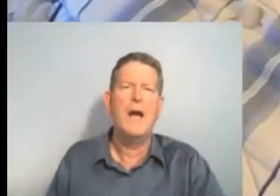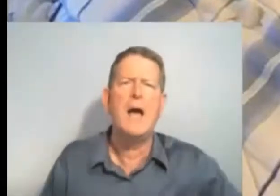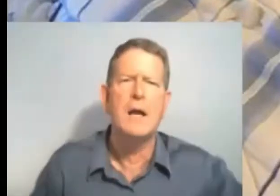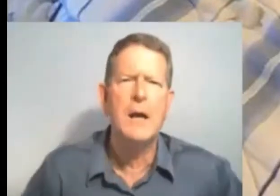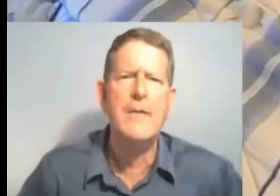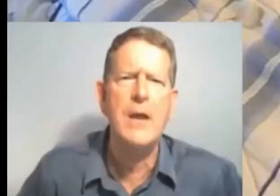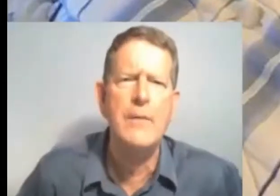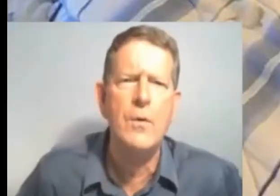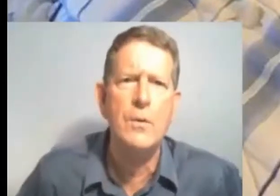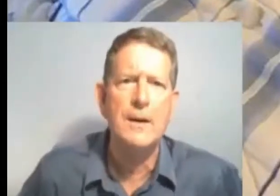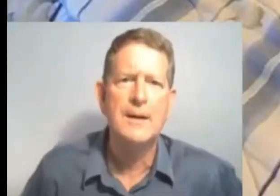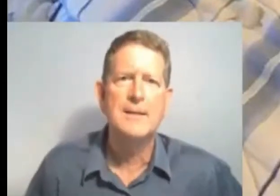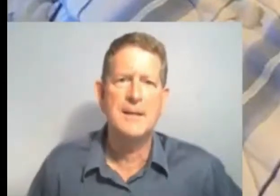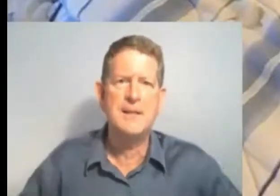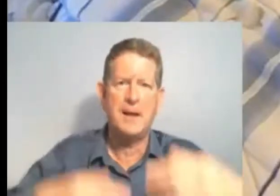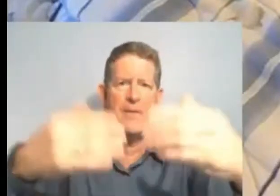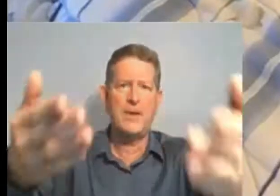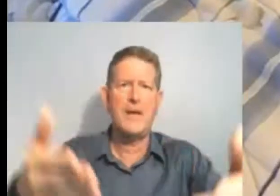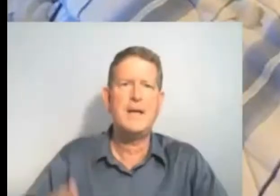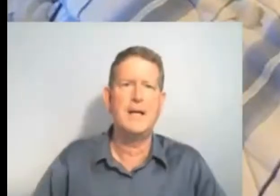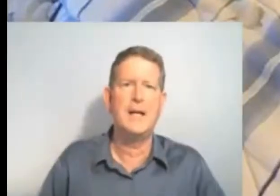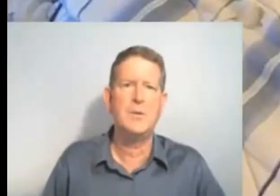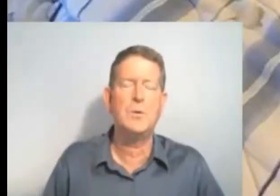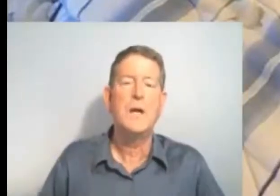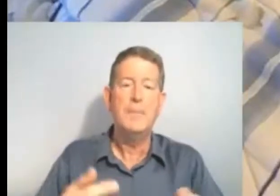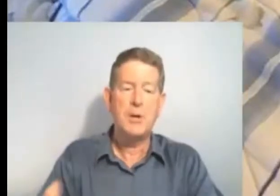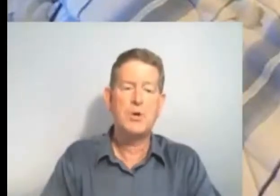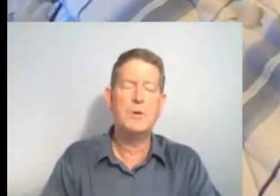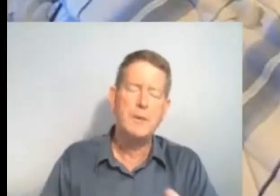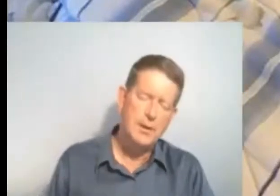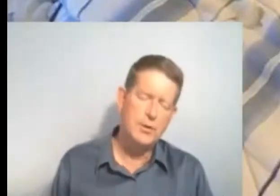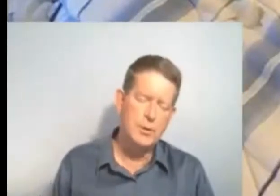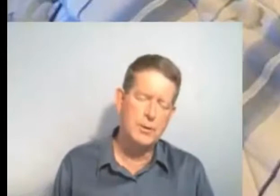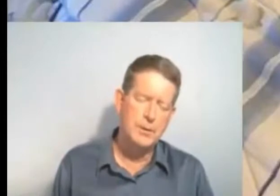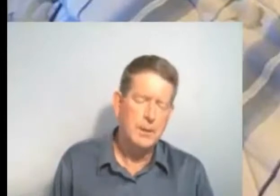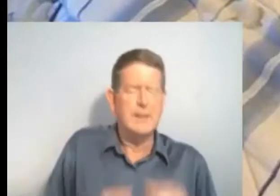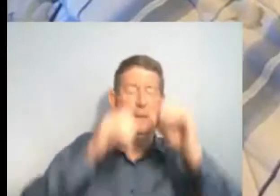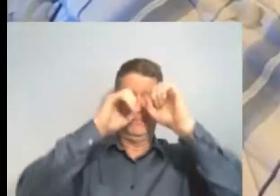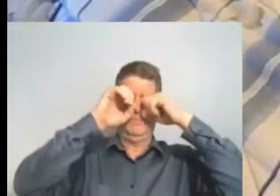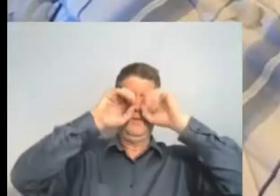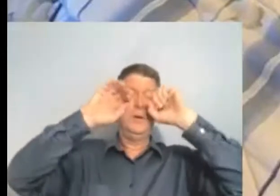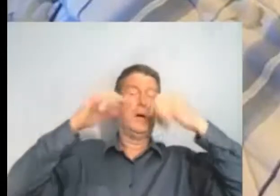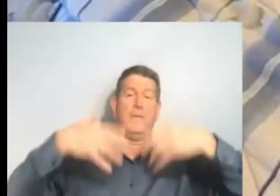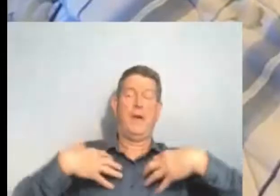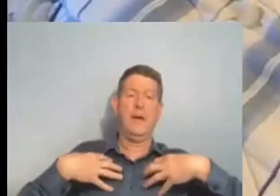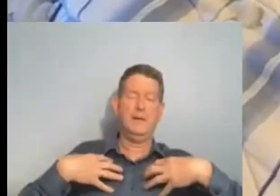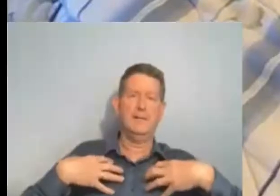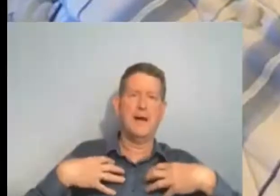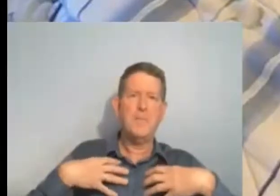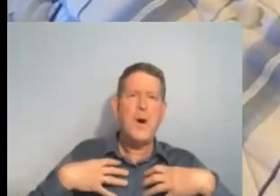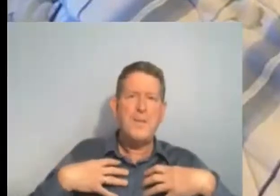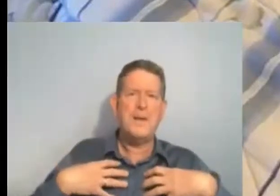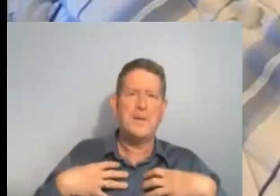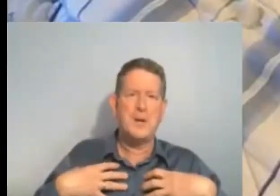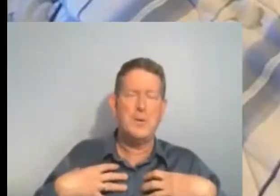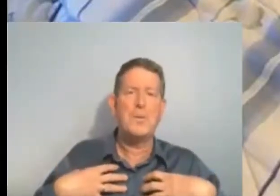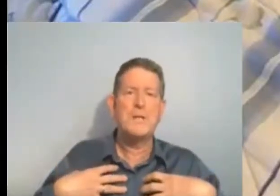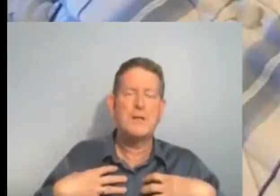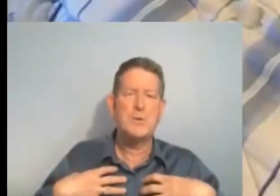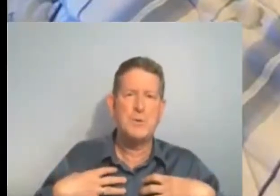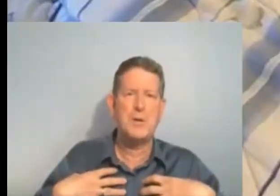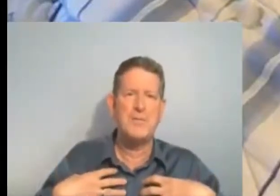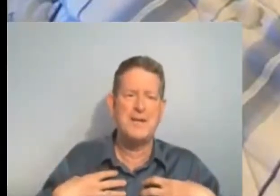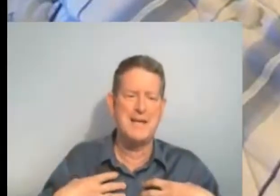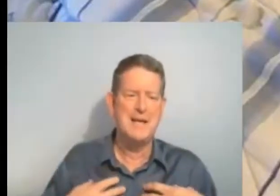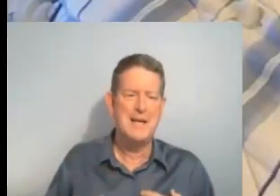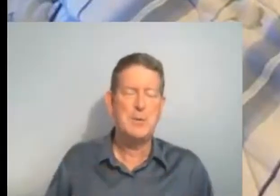Par exemple, « Hey, réveillez-vous !» Ça, c'est réveiller quelqu'un d'autre. Mais je me réveille à moi-même, d'accord? Donc,